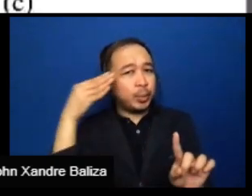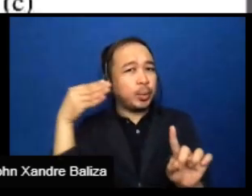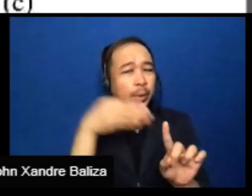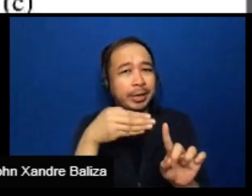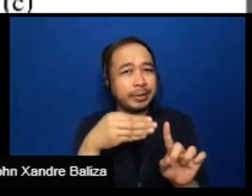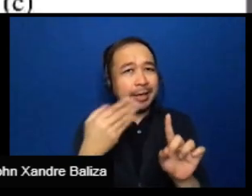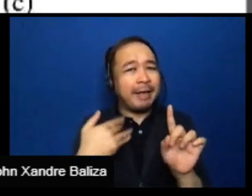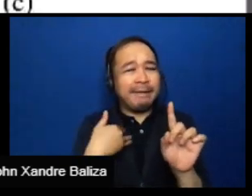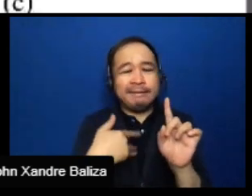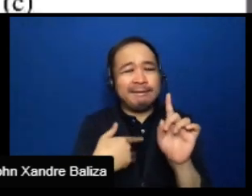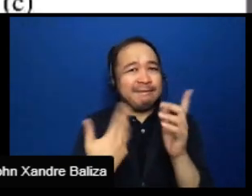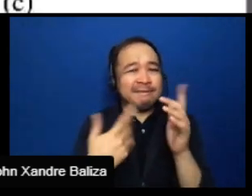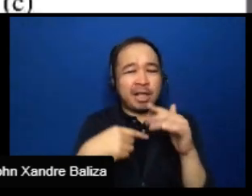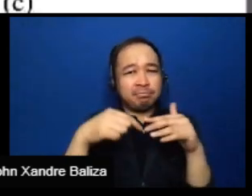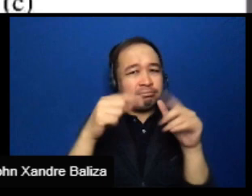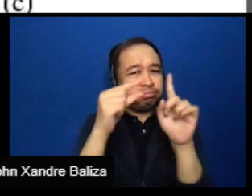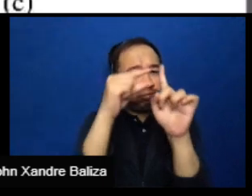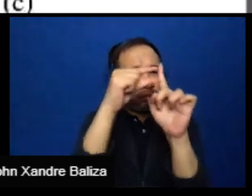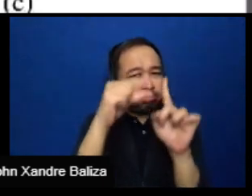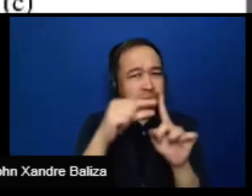речь.